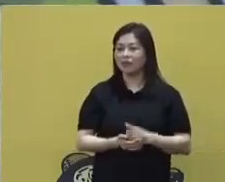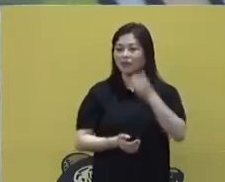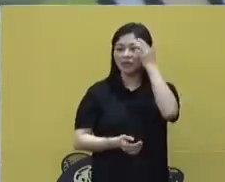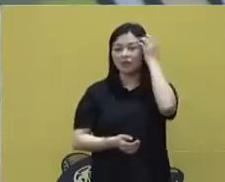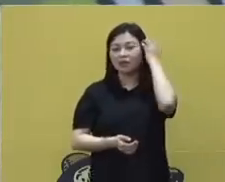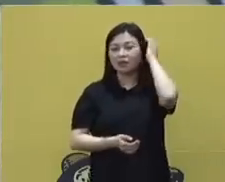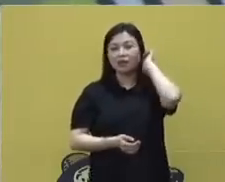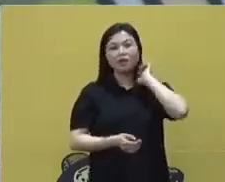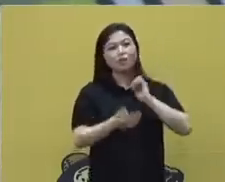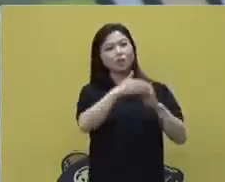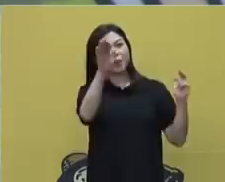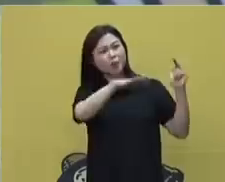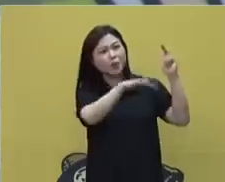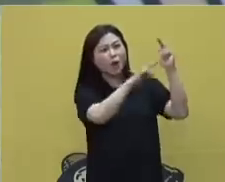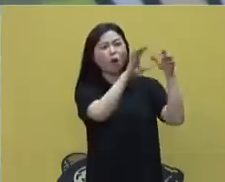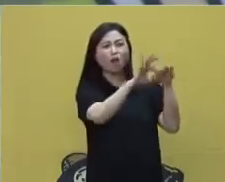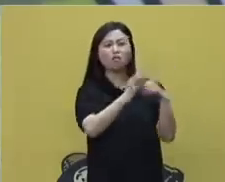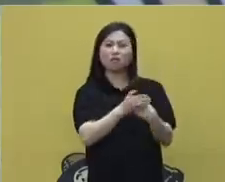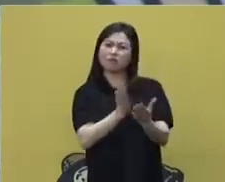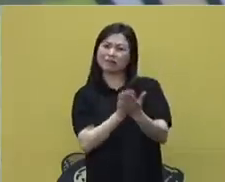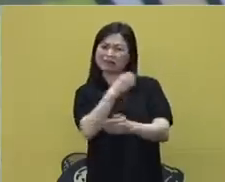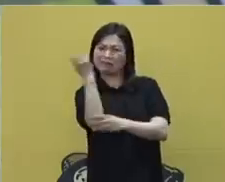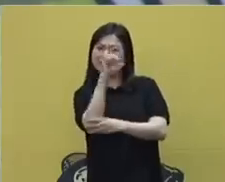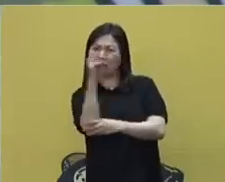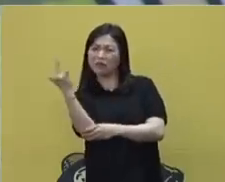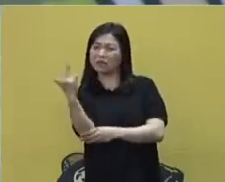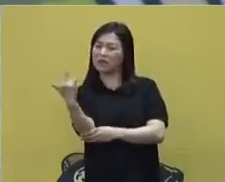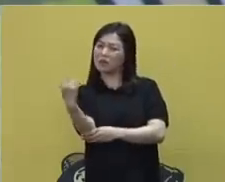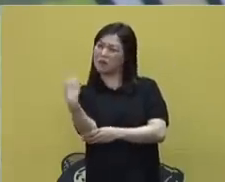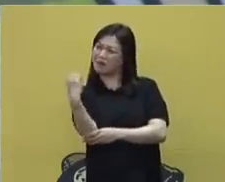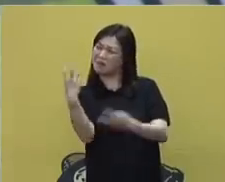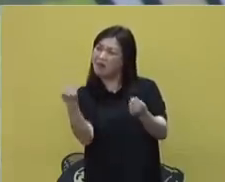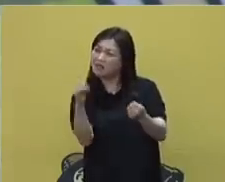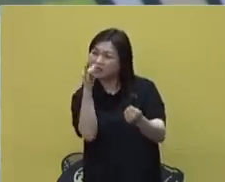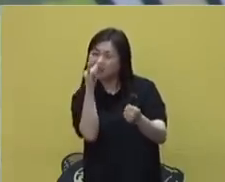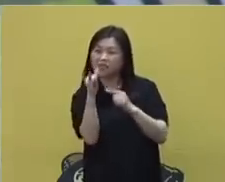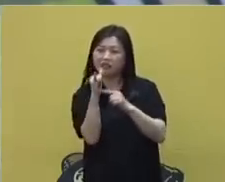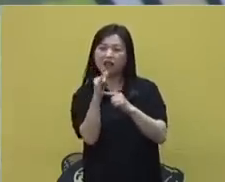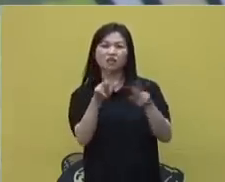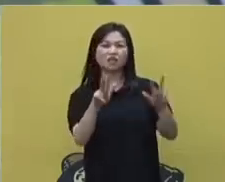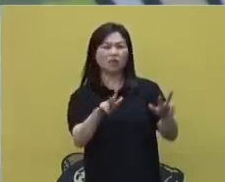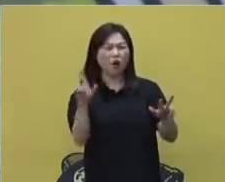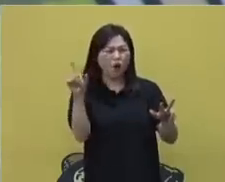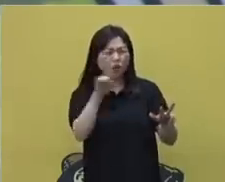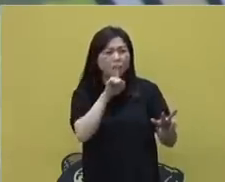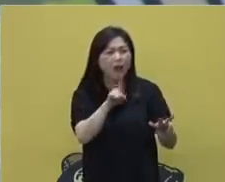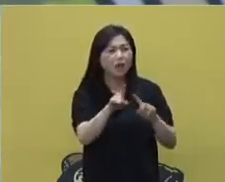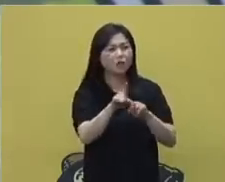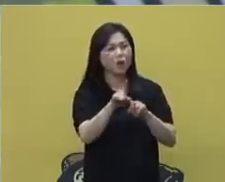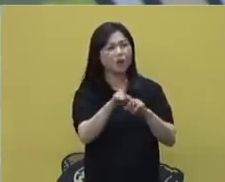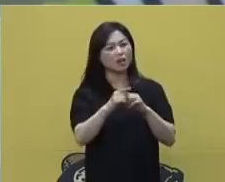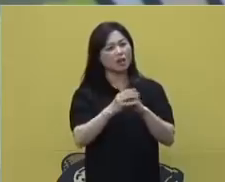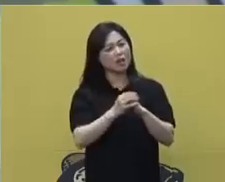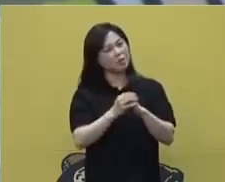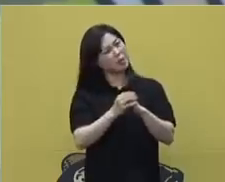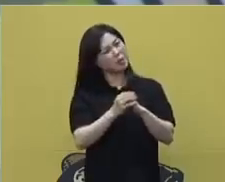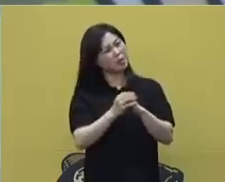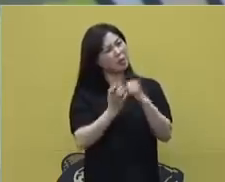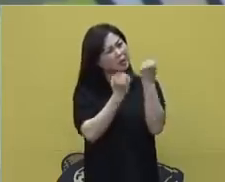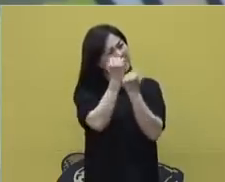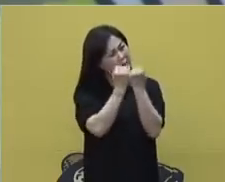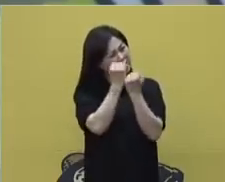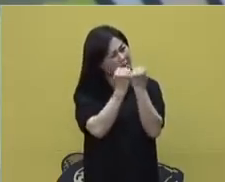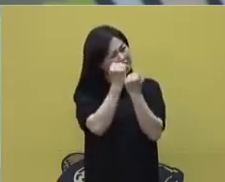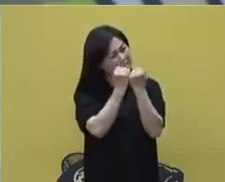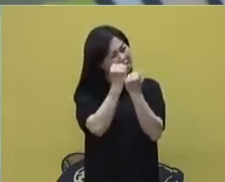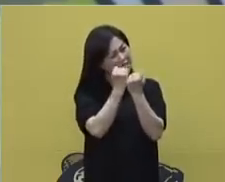여기에 대해서는 많은 언론이 얘기를 하고 또 국민들도 생각하시기 때문에 제가 어떤 얘기를 해도 그건 이제 해석이 하나지 제가 답을 갖고